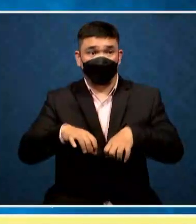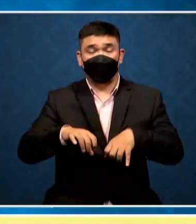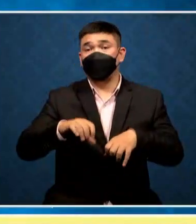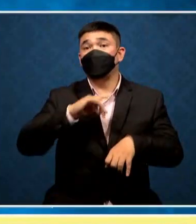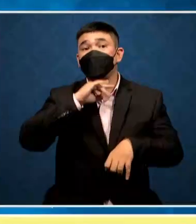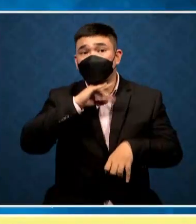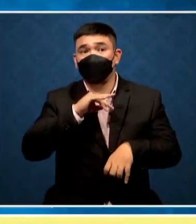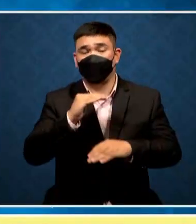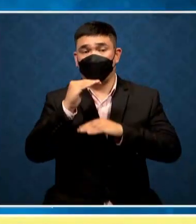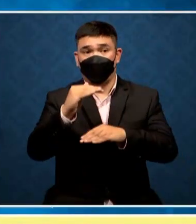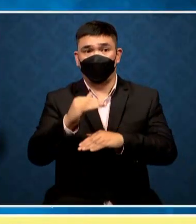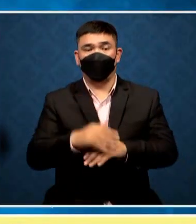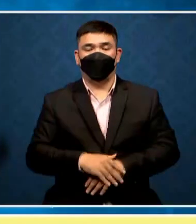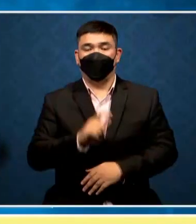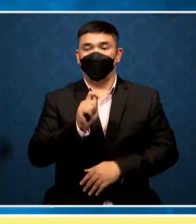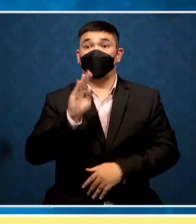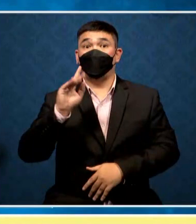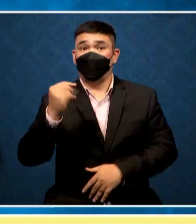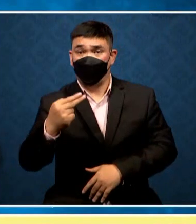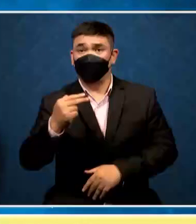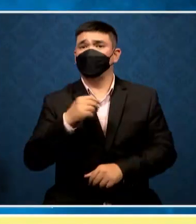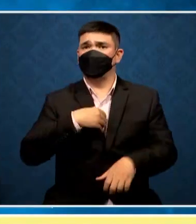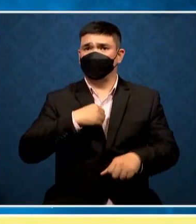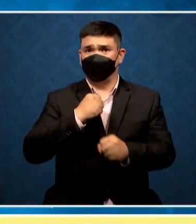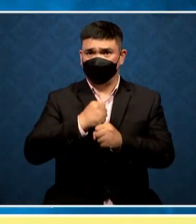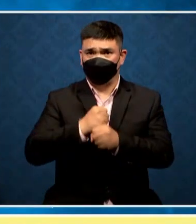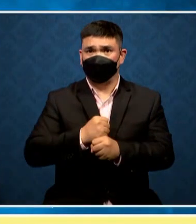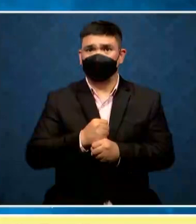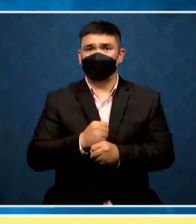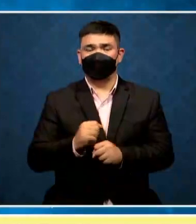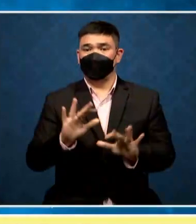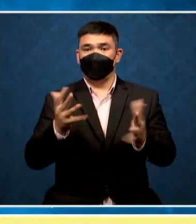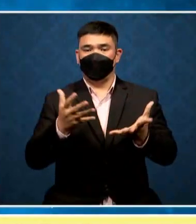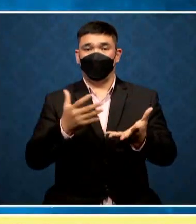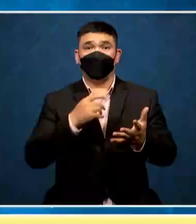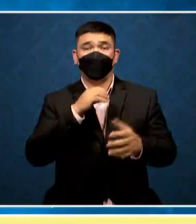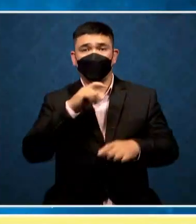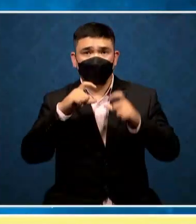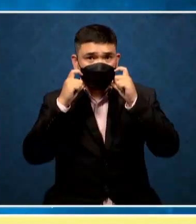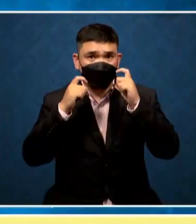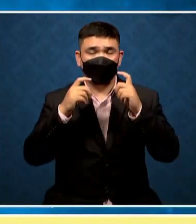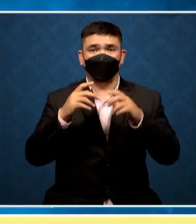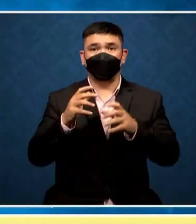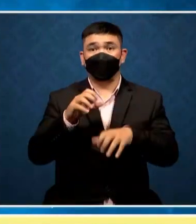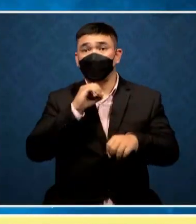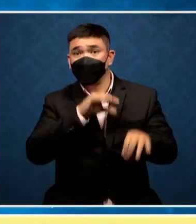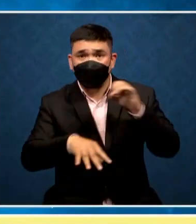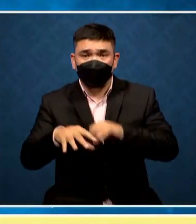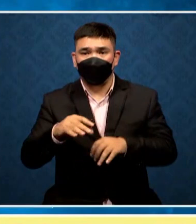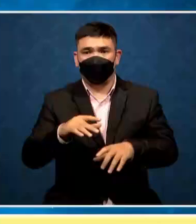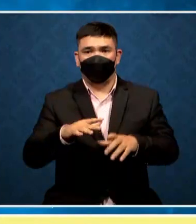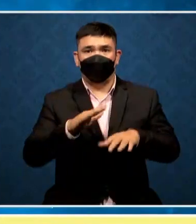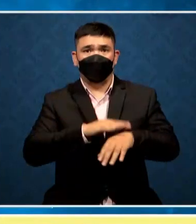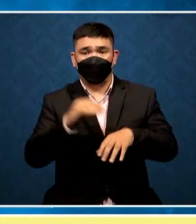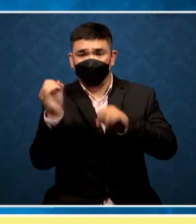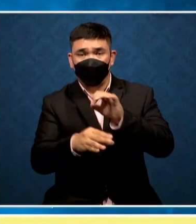อัสุดท้ายที่กำหนดไว้ก็คือองคอรประคอสูทถินต้องไม่มีขยะหน้ากากอนามัยแล้วกหน้ากากผ้าต